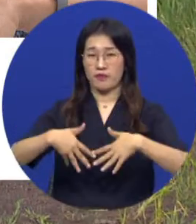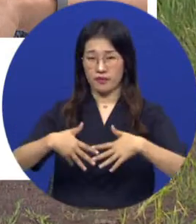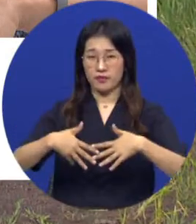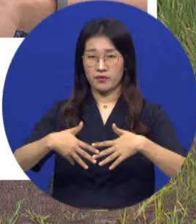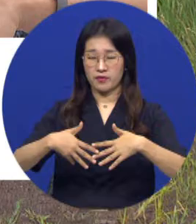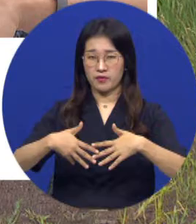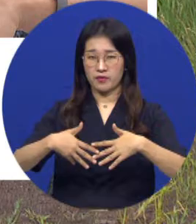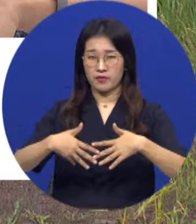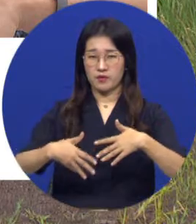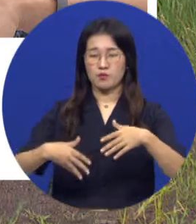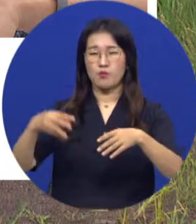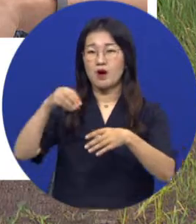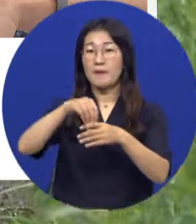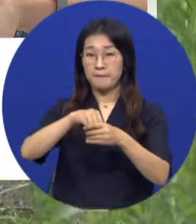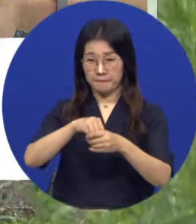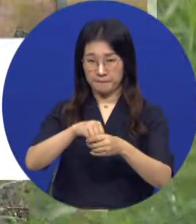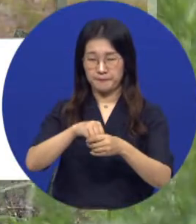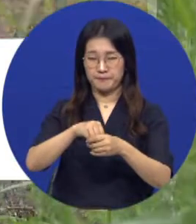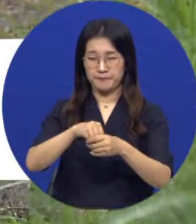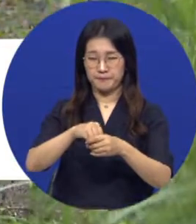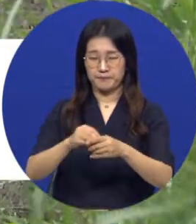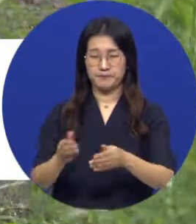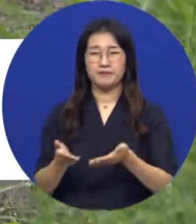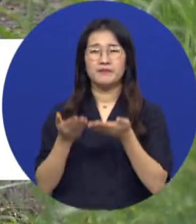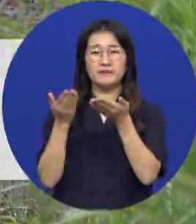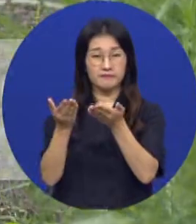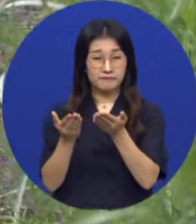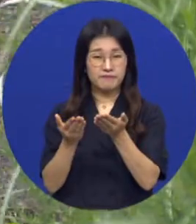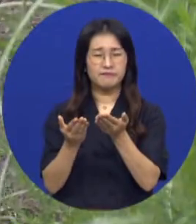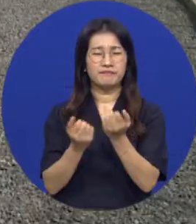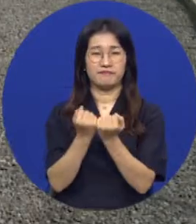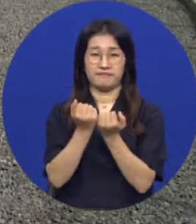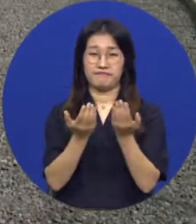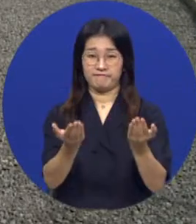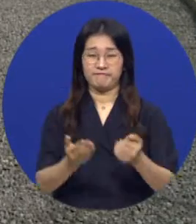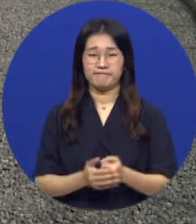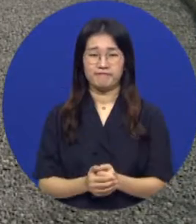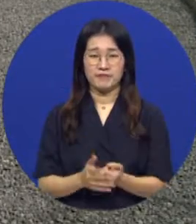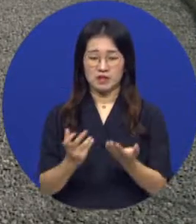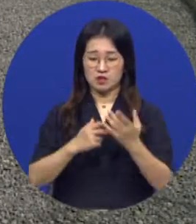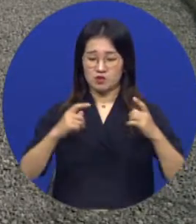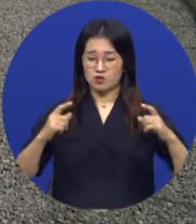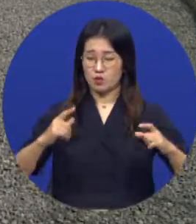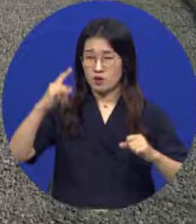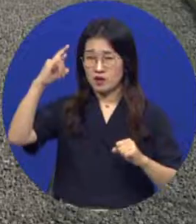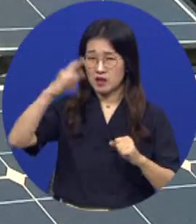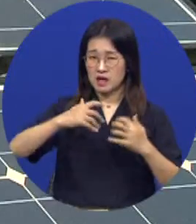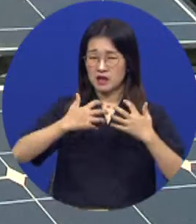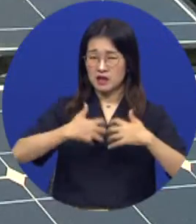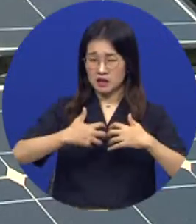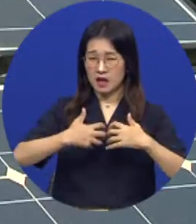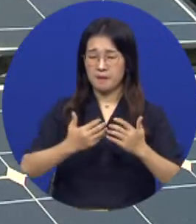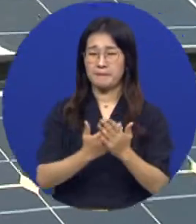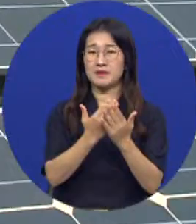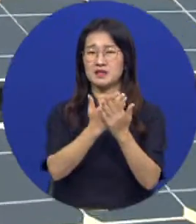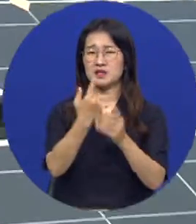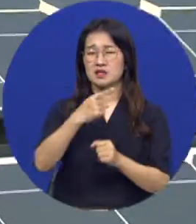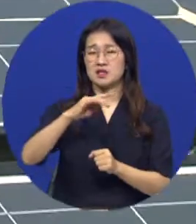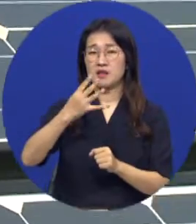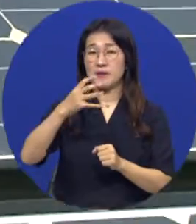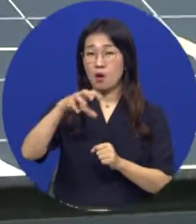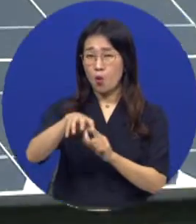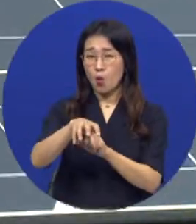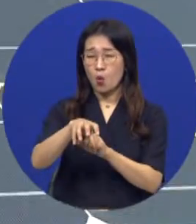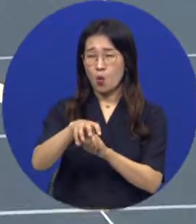첨부해서 억이 됐다는 말씀을 드립니다 2 내 태양광 발전 n 1400여 곳에 발전 용량은